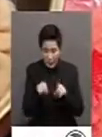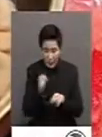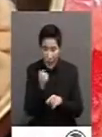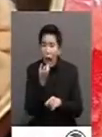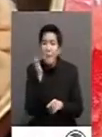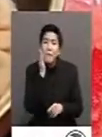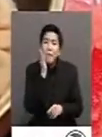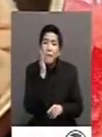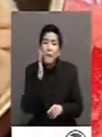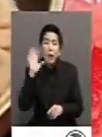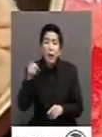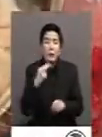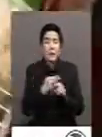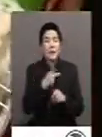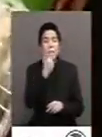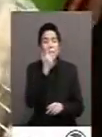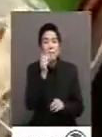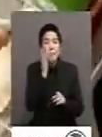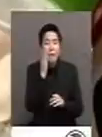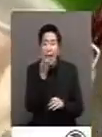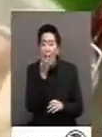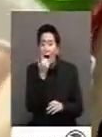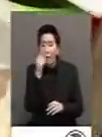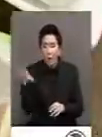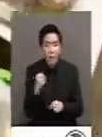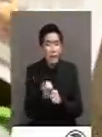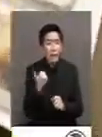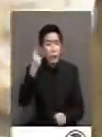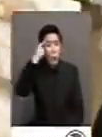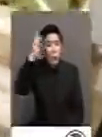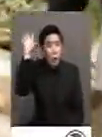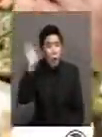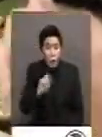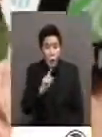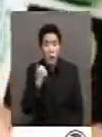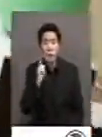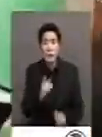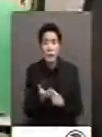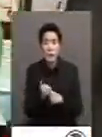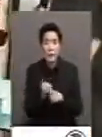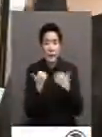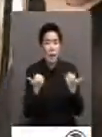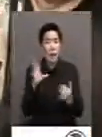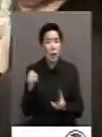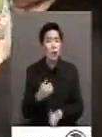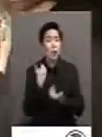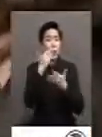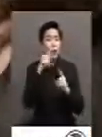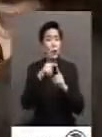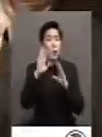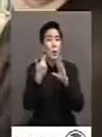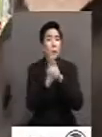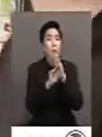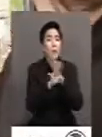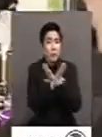มาจากแป้งไรซ์เบอร์รี่เดี๋ยวเรามาถามกันหน่อยนะคะว่าแนวคิดนี้มาจากไหนนะคะเกี่ยวกับเกี๊ยวซ่าไรซ์เบอร์รี่อันนี้ส่งตรงมาจากจังหวัดบุรีรัม